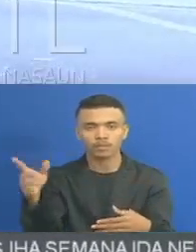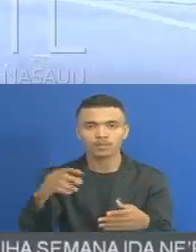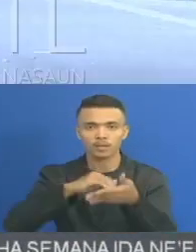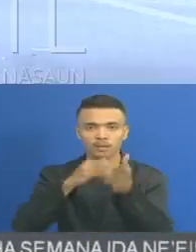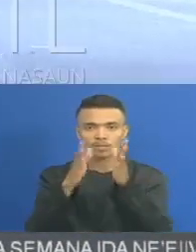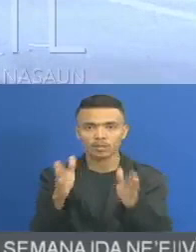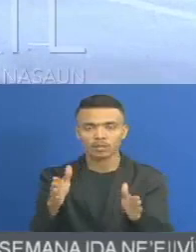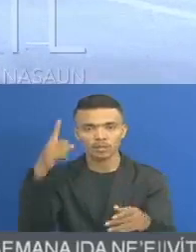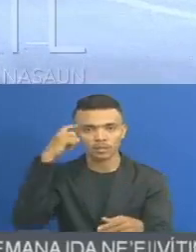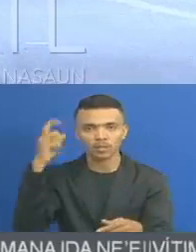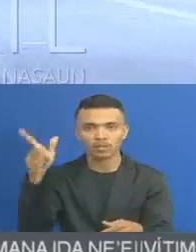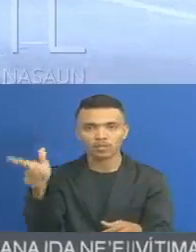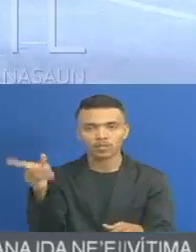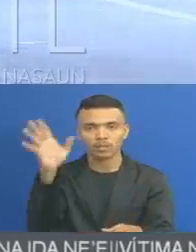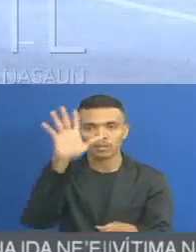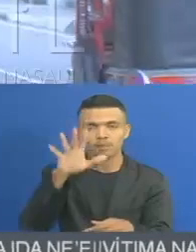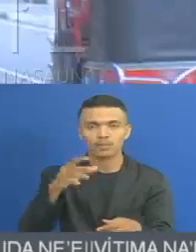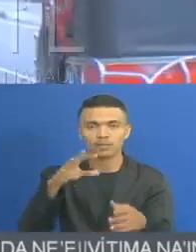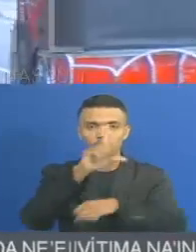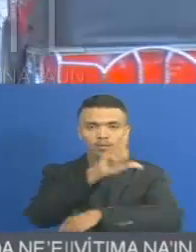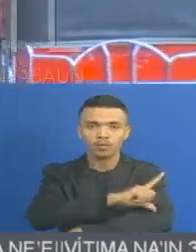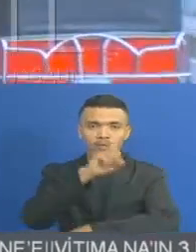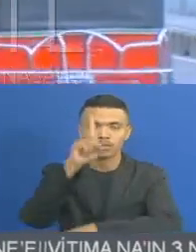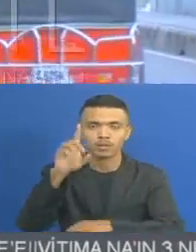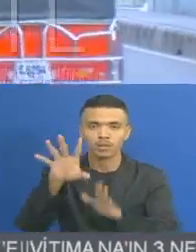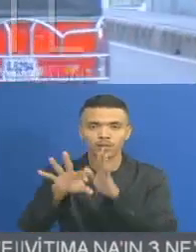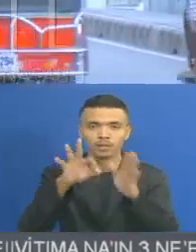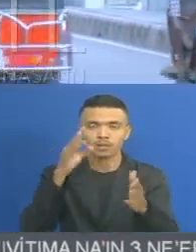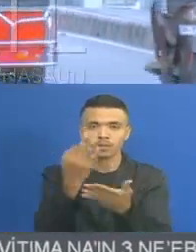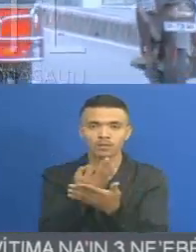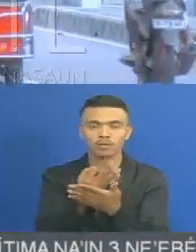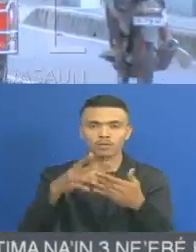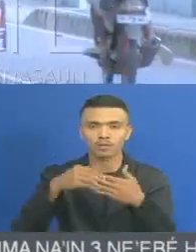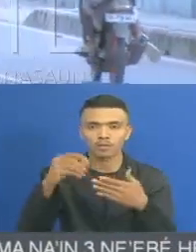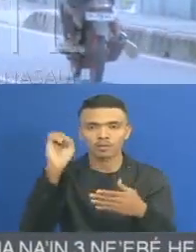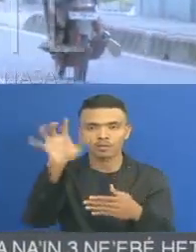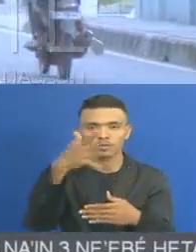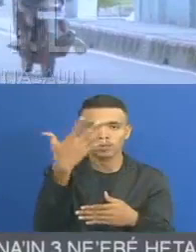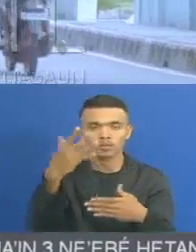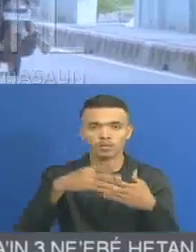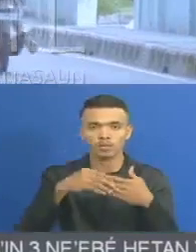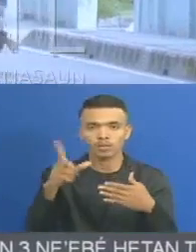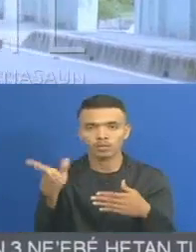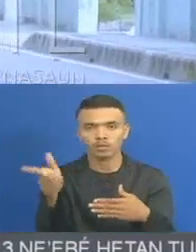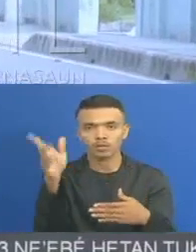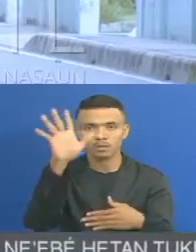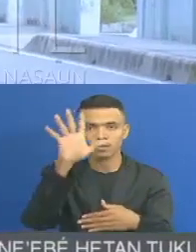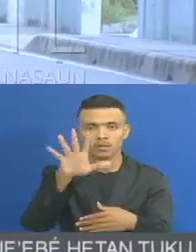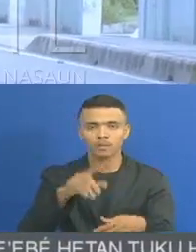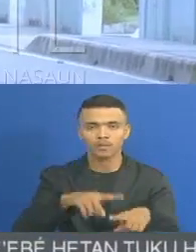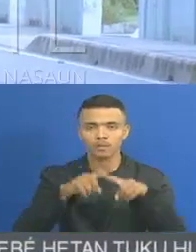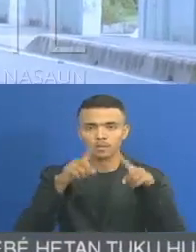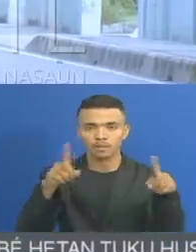sura nulu resen lima, no lorong ida belhetan dolar san nulu resen lima to oruan nulu resen lima. Mai